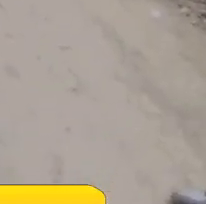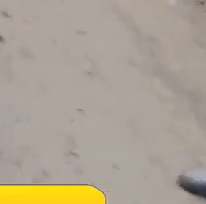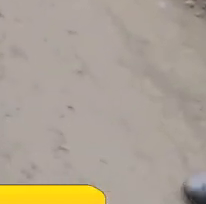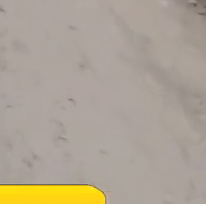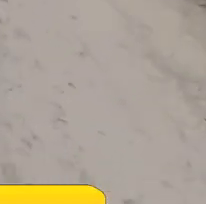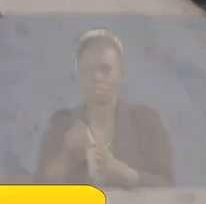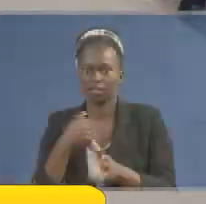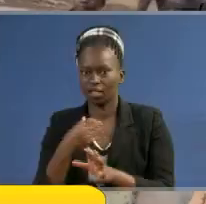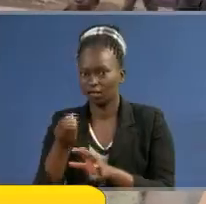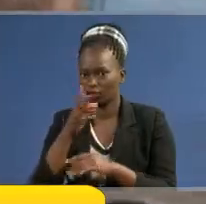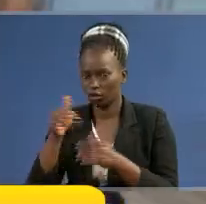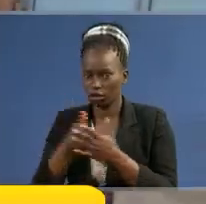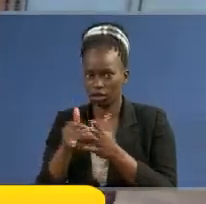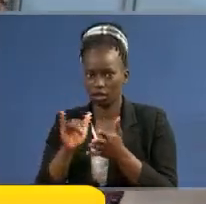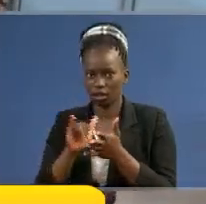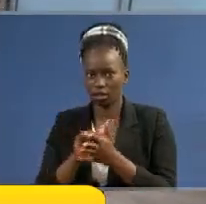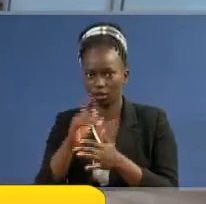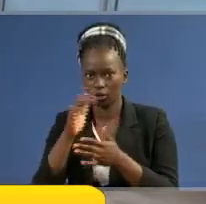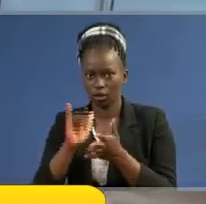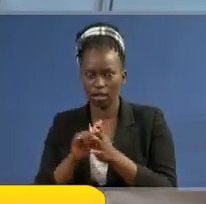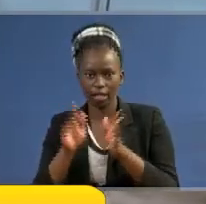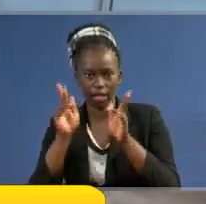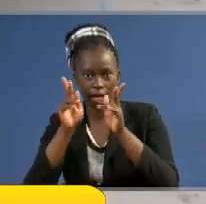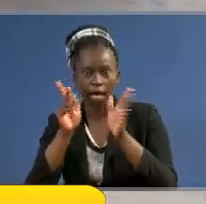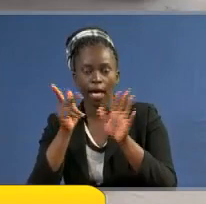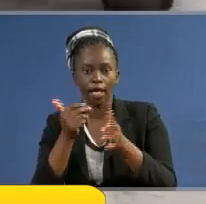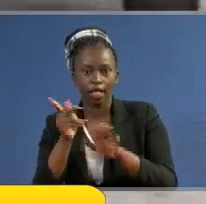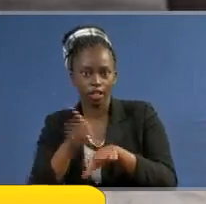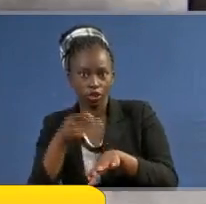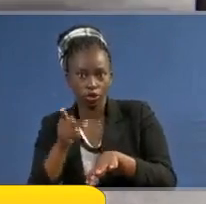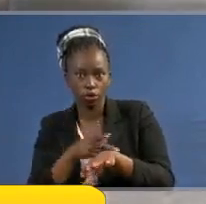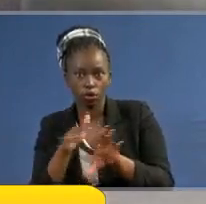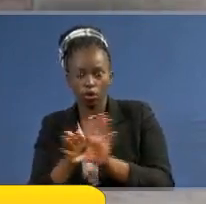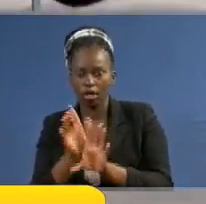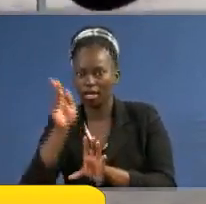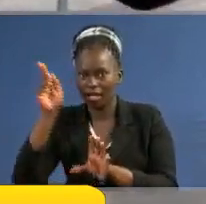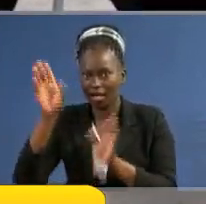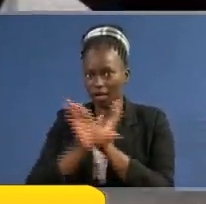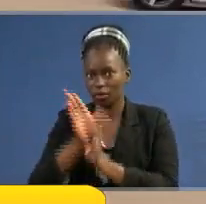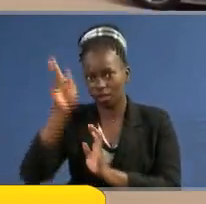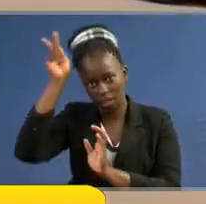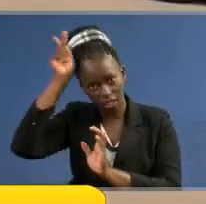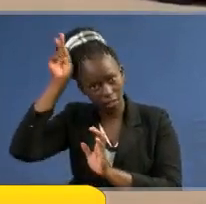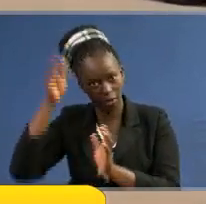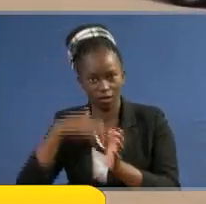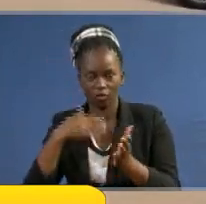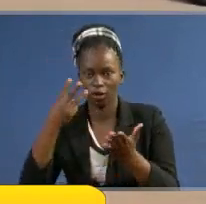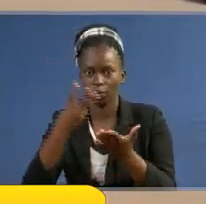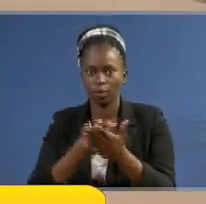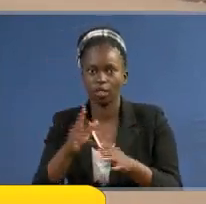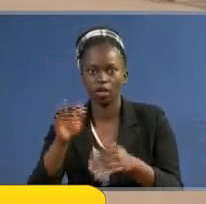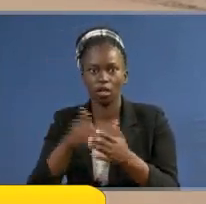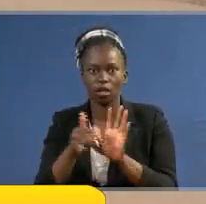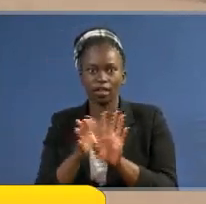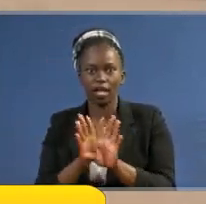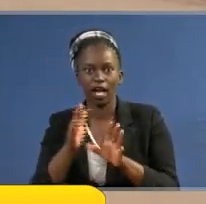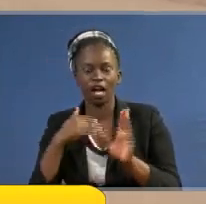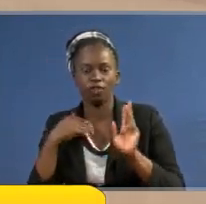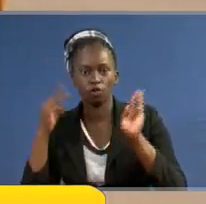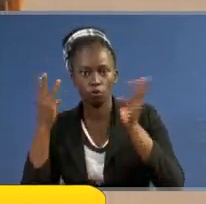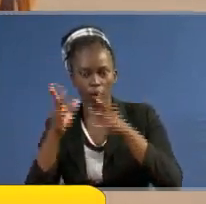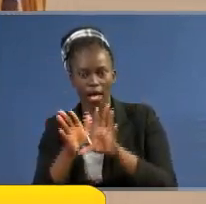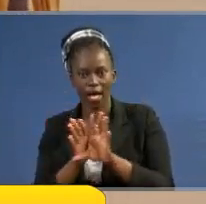Ilikuwa taswira adimu kwa wakazi wa mji wa Kikuyu katika kaunti ya Kiambu waliposhuhudia mmiliki wa punda akitumia punda kwa